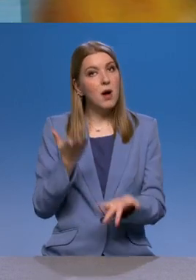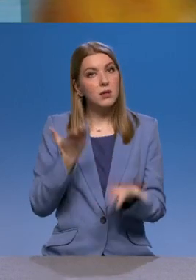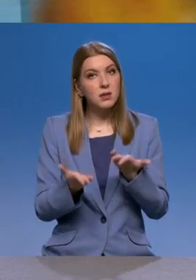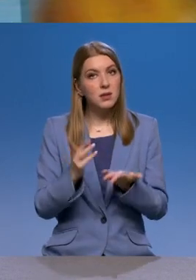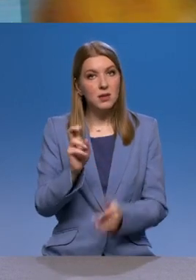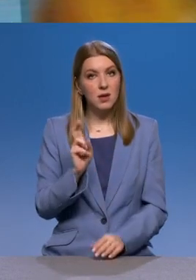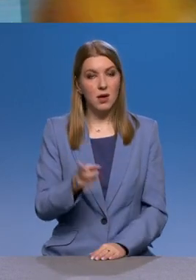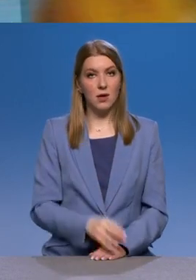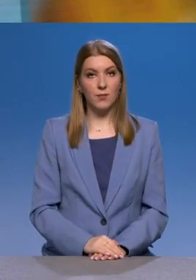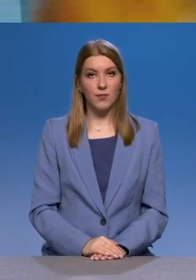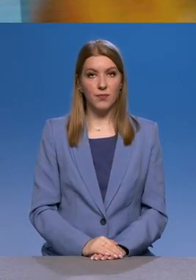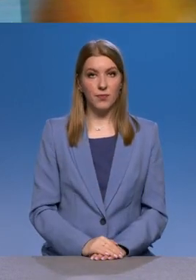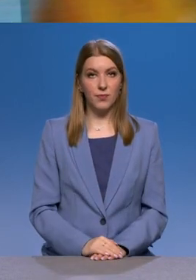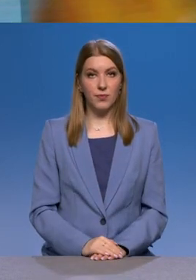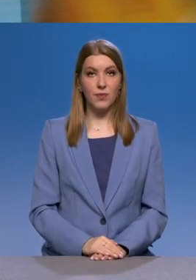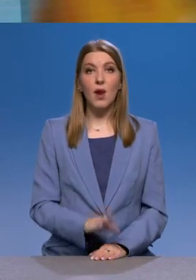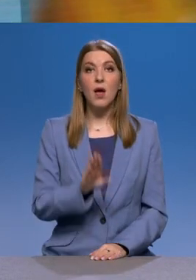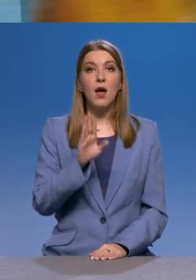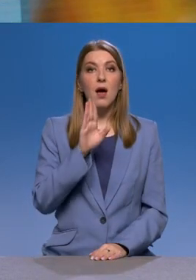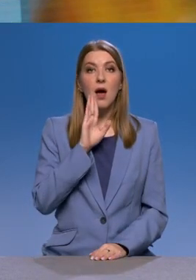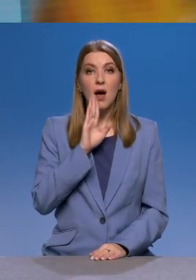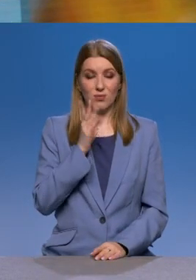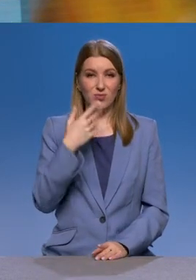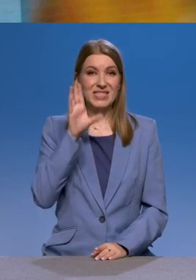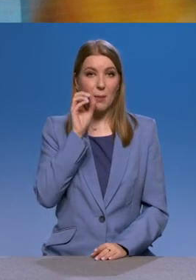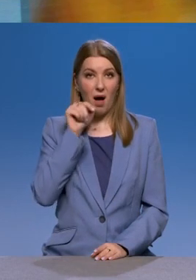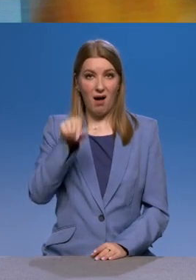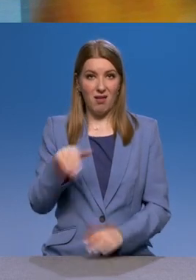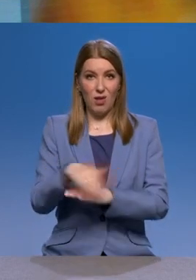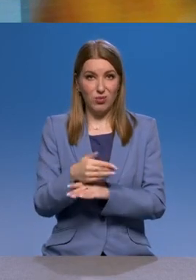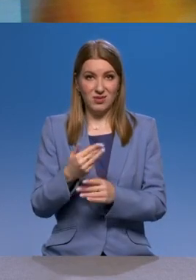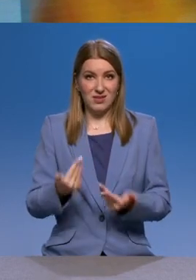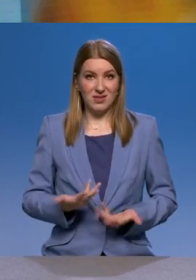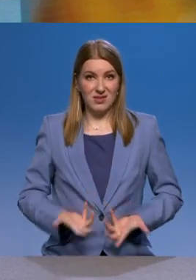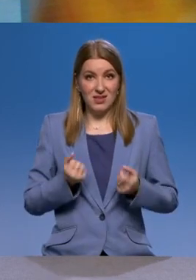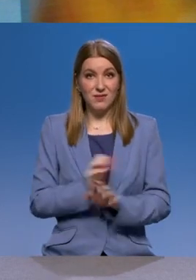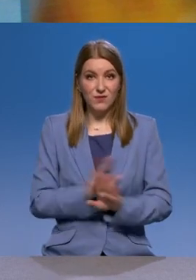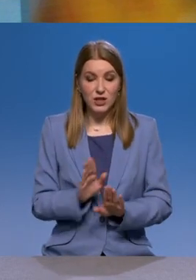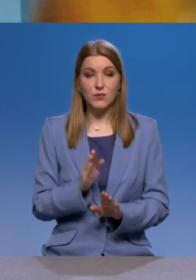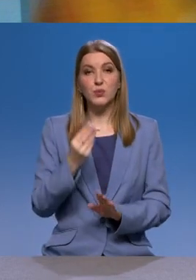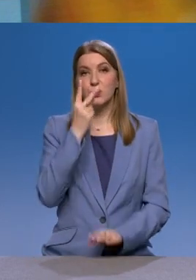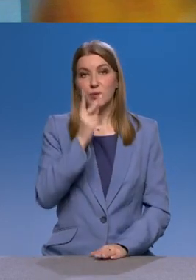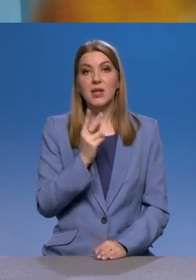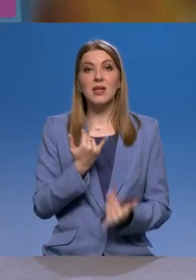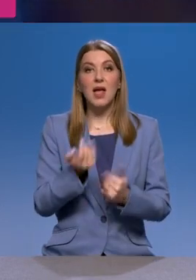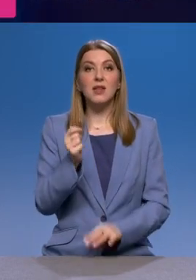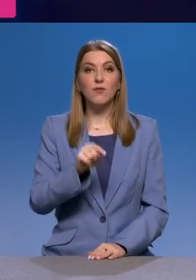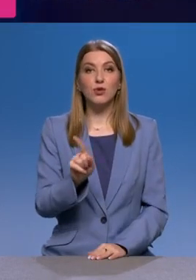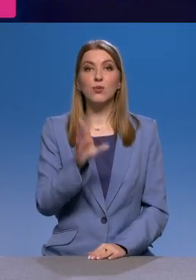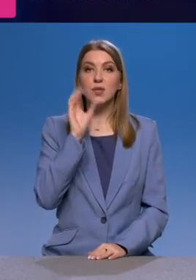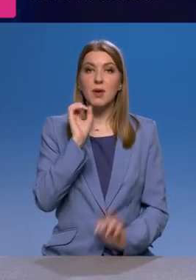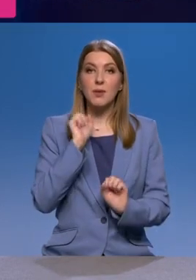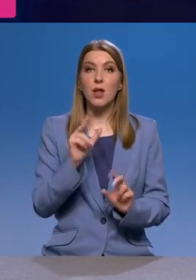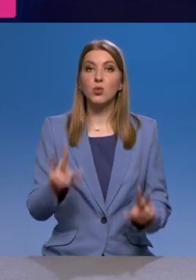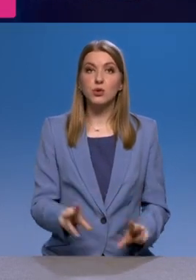Потому что она не выживет. Дело в том, что действительно, вот для того, чтобы собака могла успешно питаться в